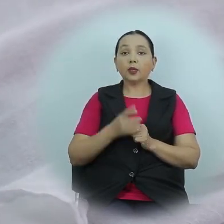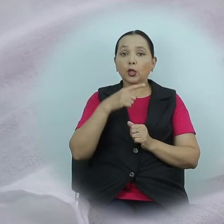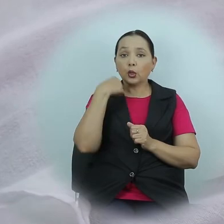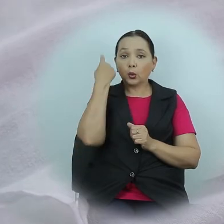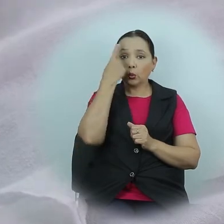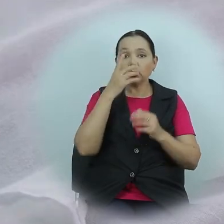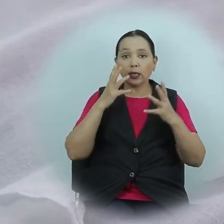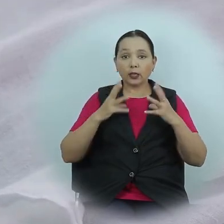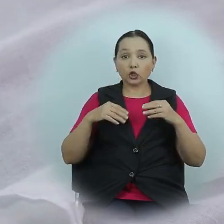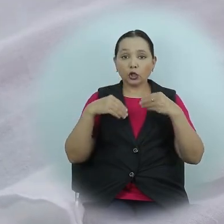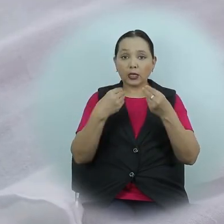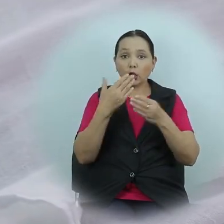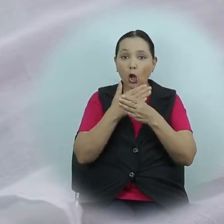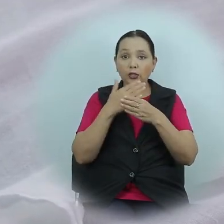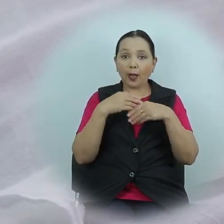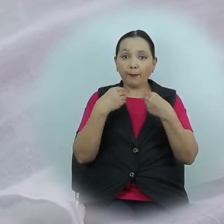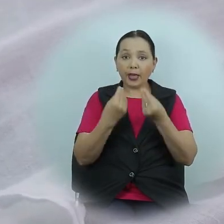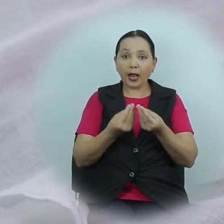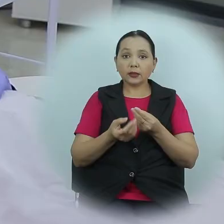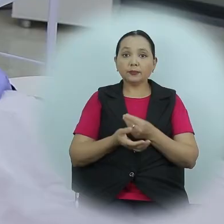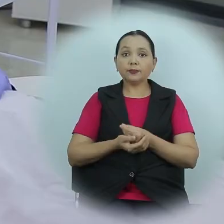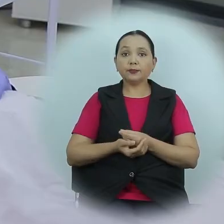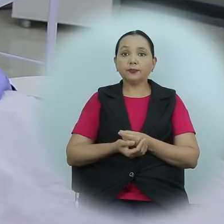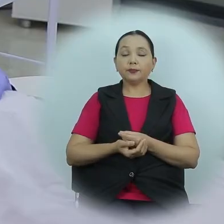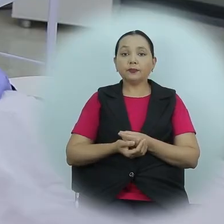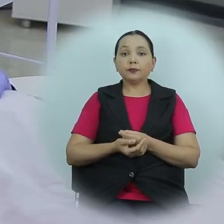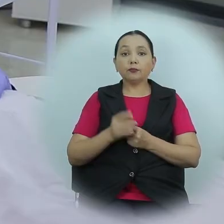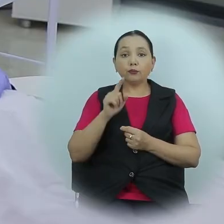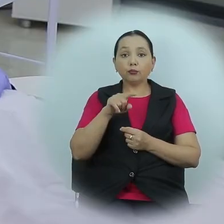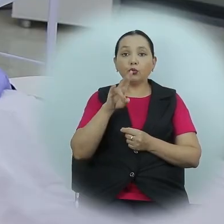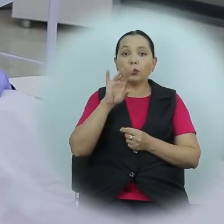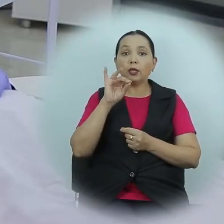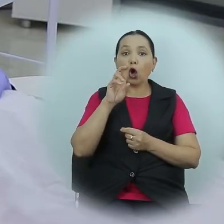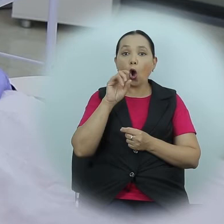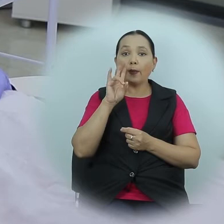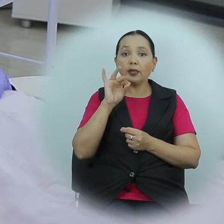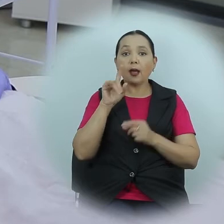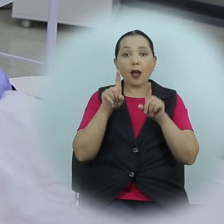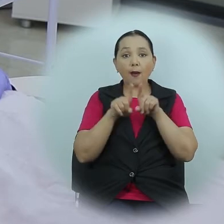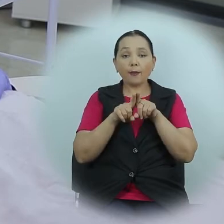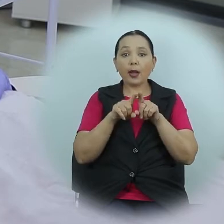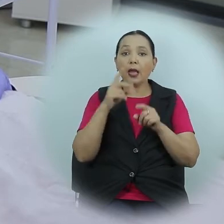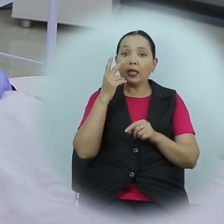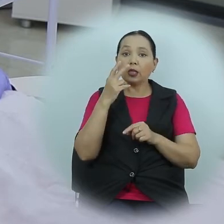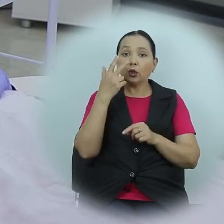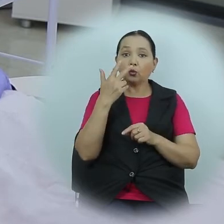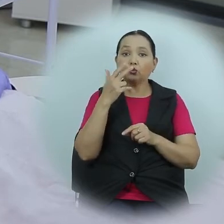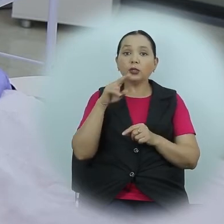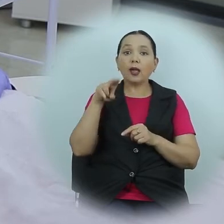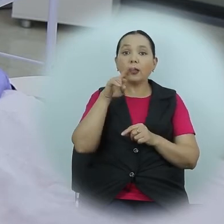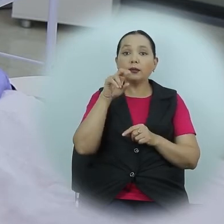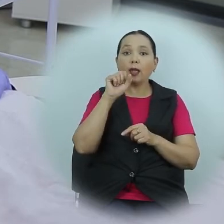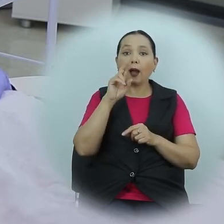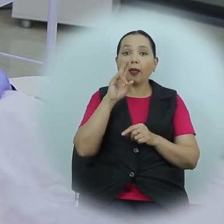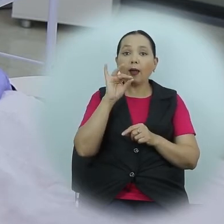yuzni tinchlantirishda yordam beradi. Bu niqobni ham 2-3 daqiqa